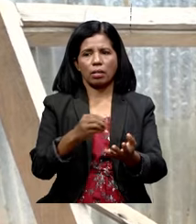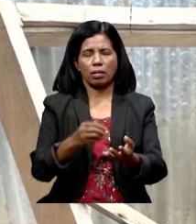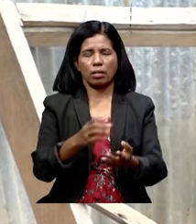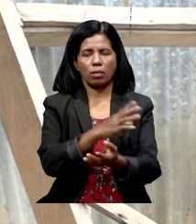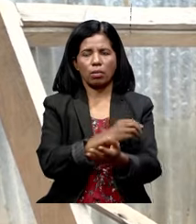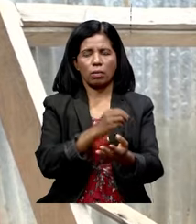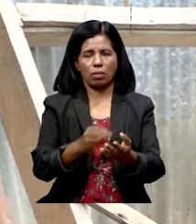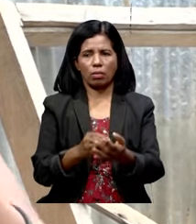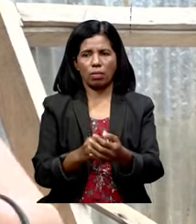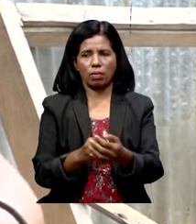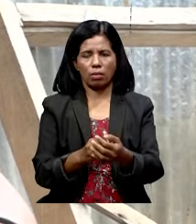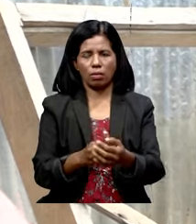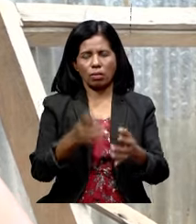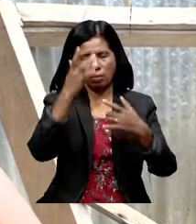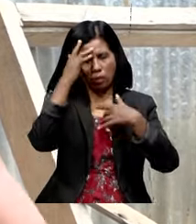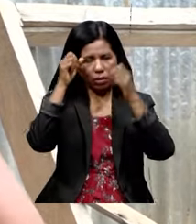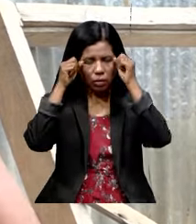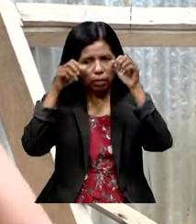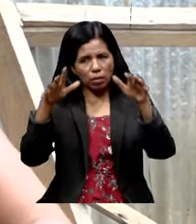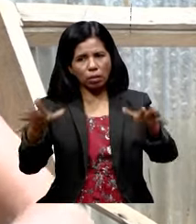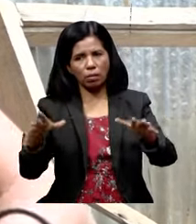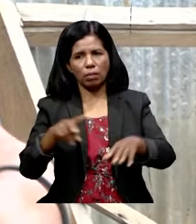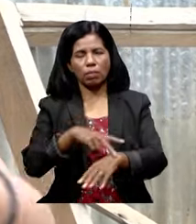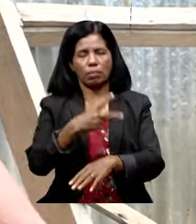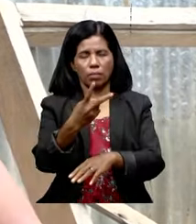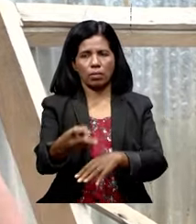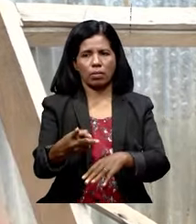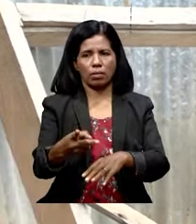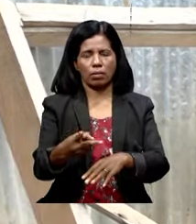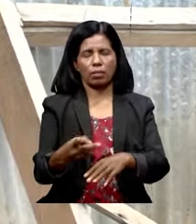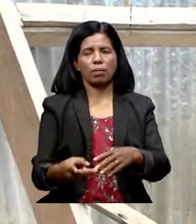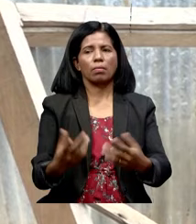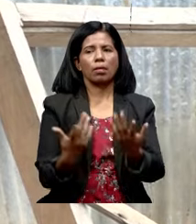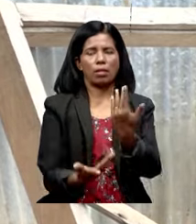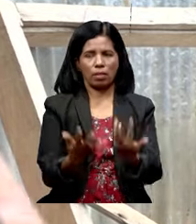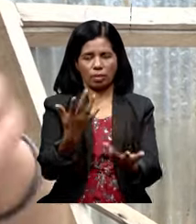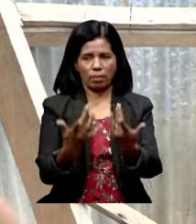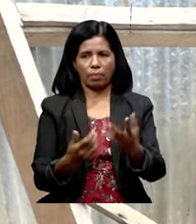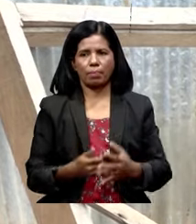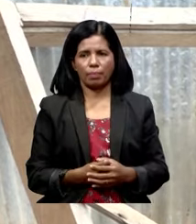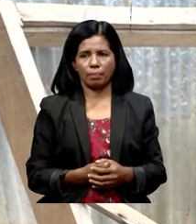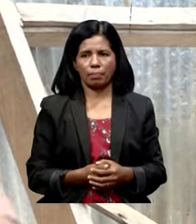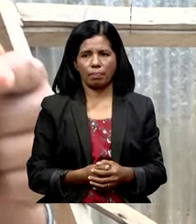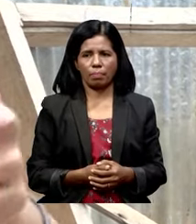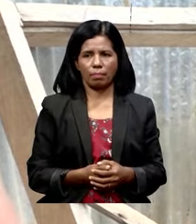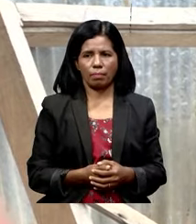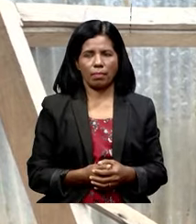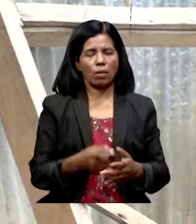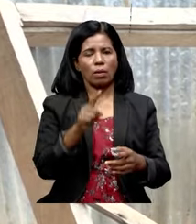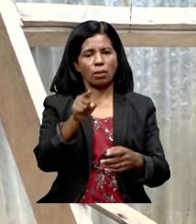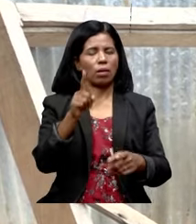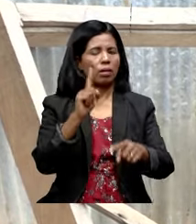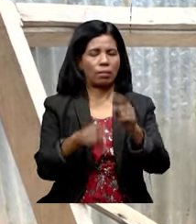kono o, obalatan tihe be ahimatan. Ahimatan, oleh bele